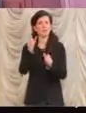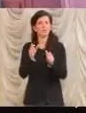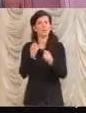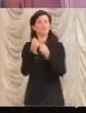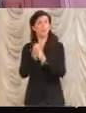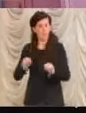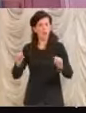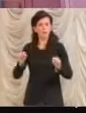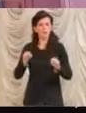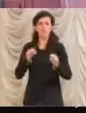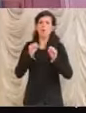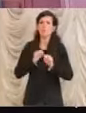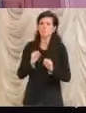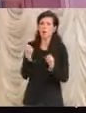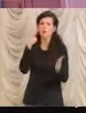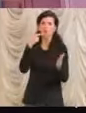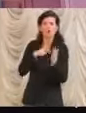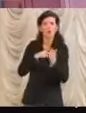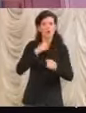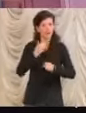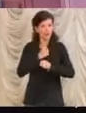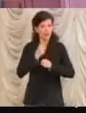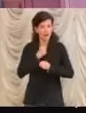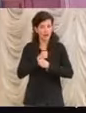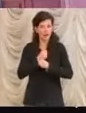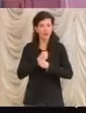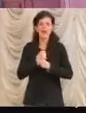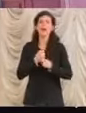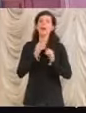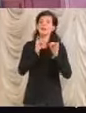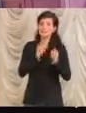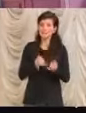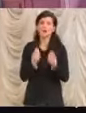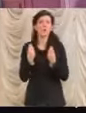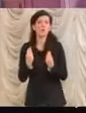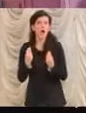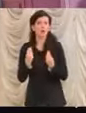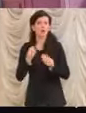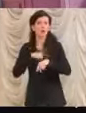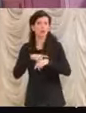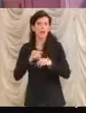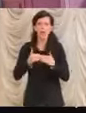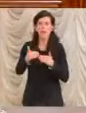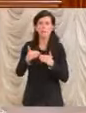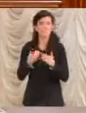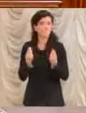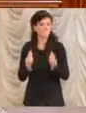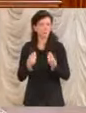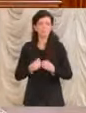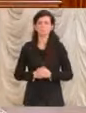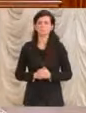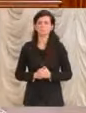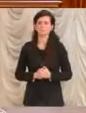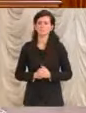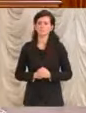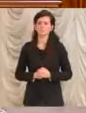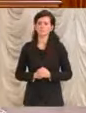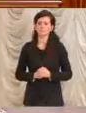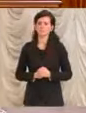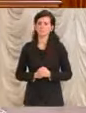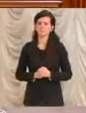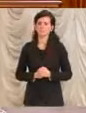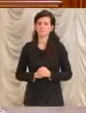attività lavorative che se sì in quali tempi in che tempi grazie ma